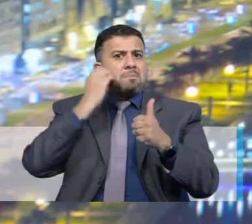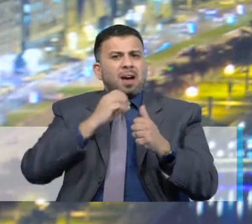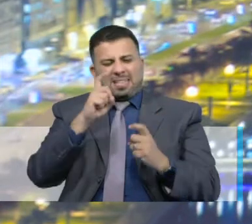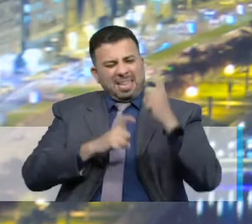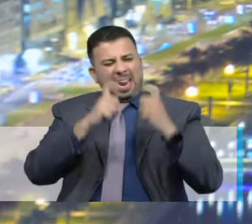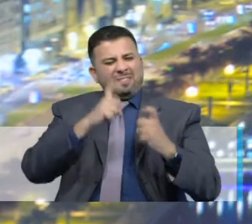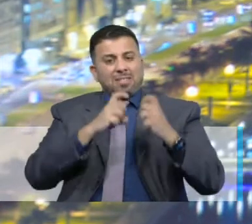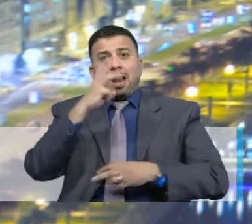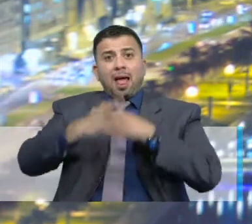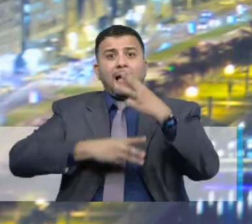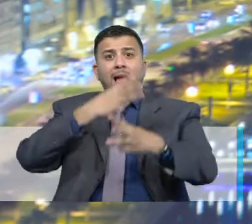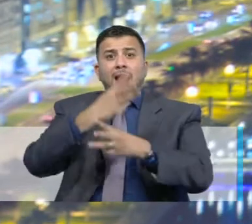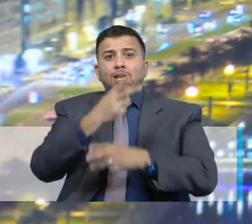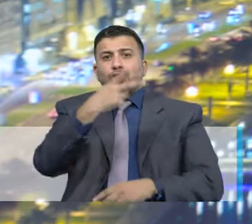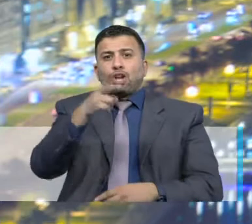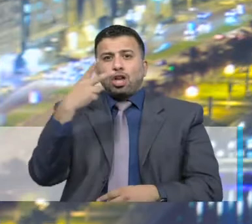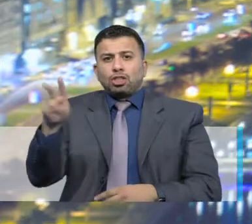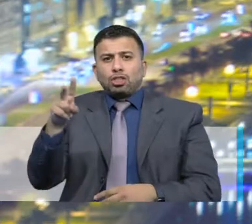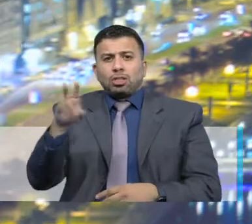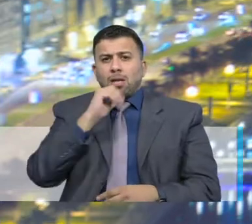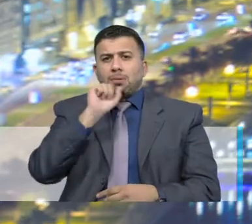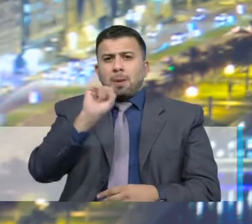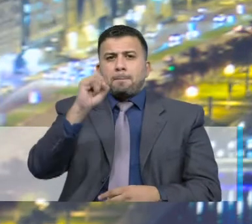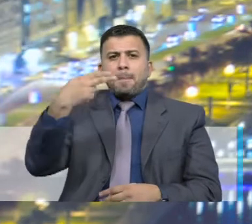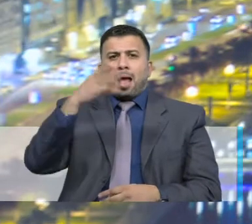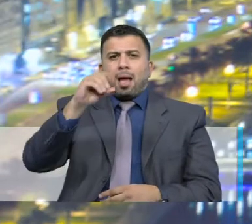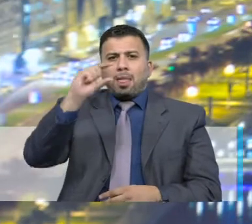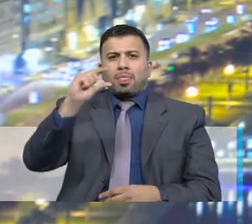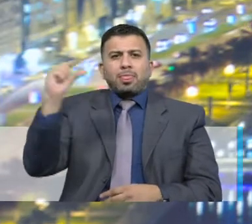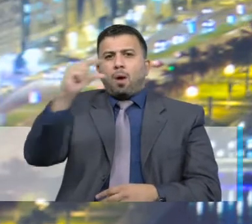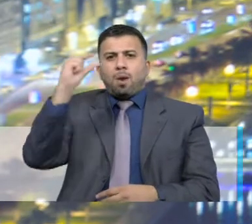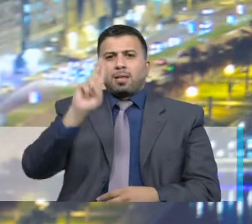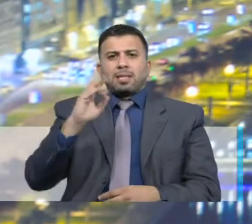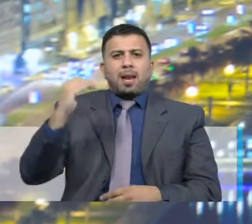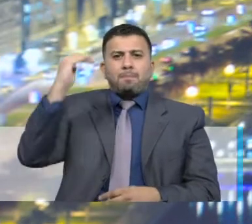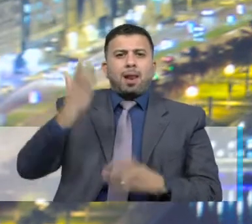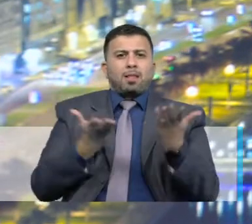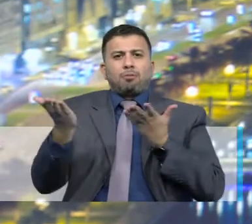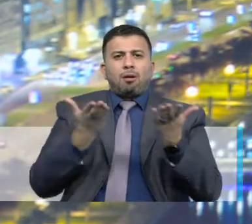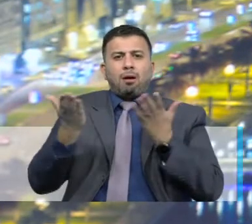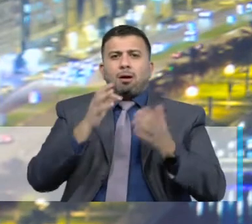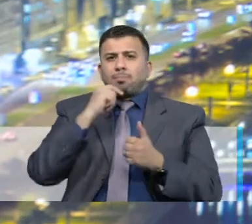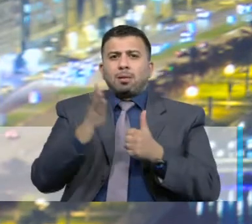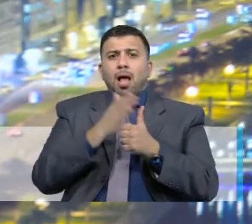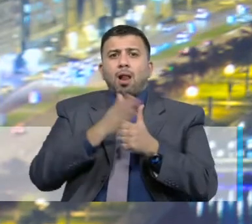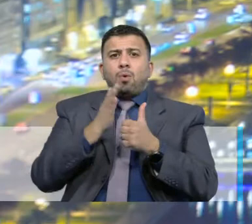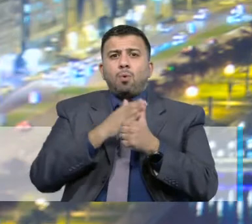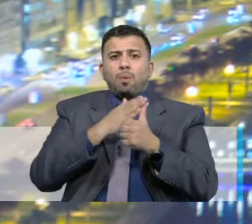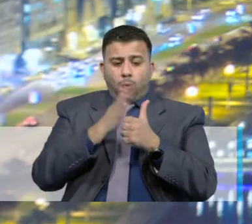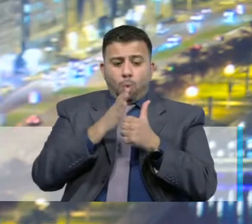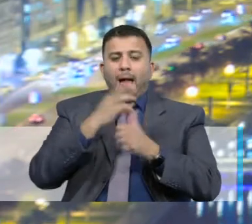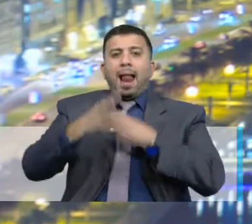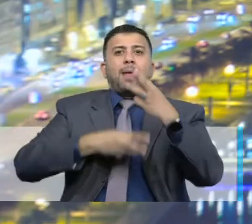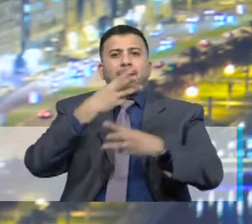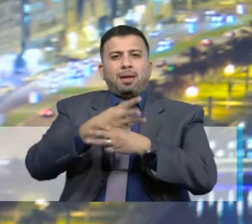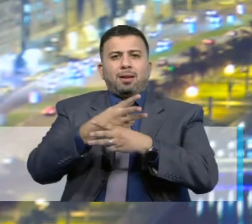التنافسية العالمية 2020 الصادر عن المعهد الدولي للتنمية الإدارية والمرتبة